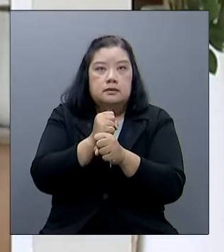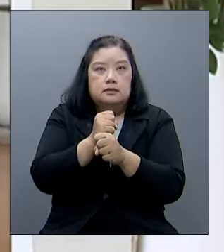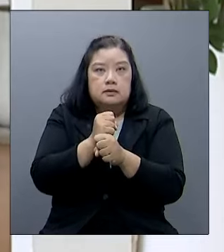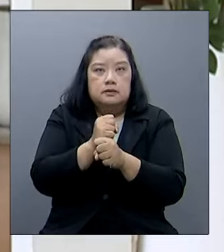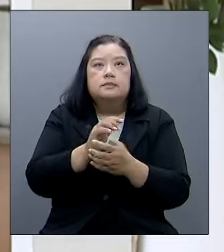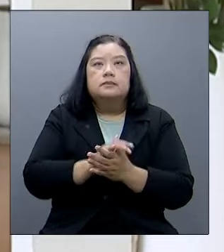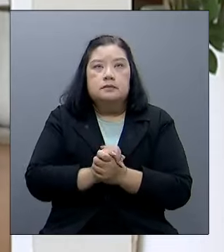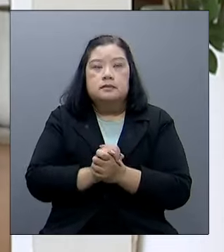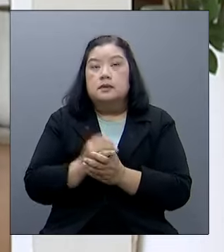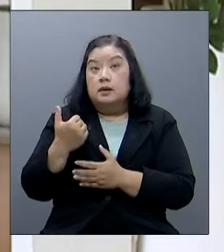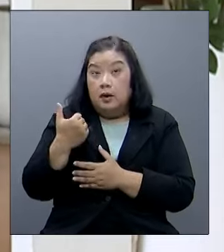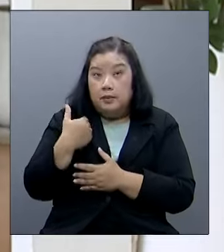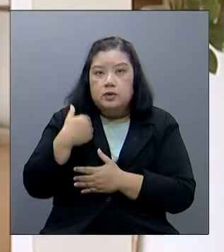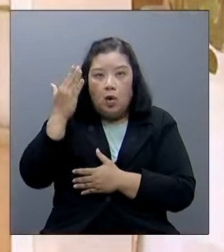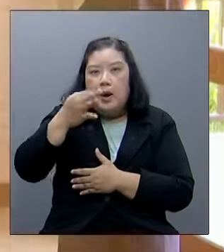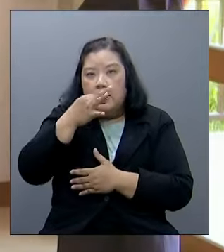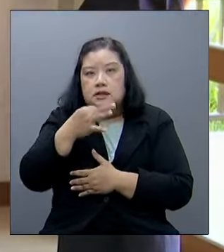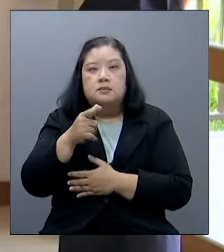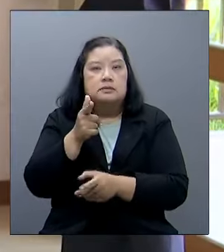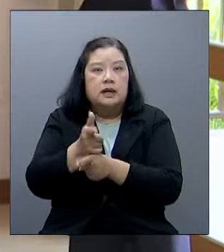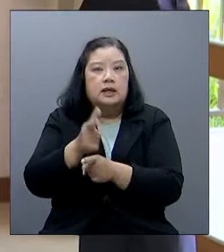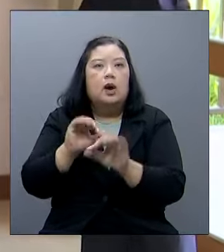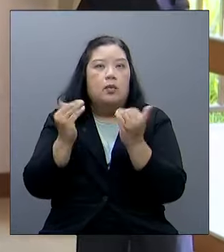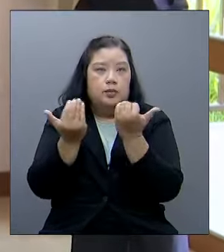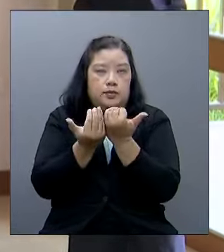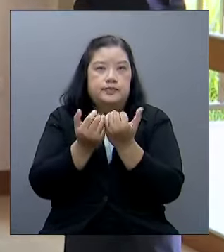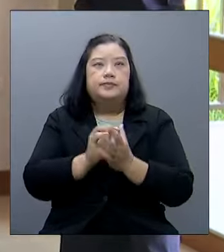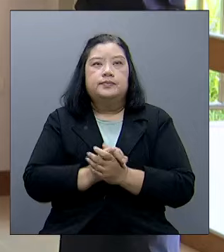ะดูแลน้องๆและครอบครัวได้ค่ะ